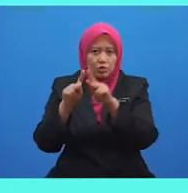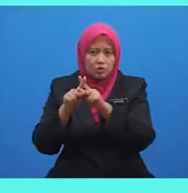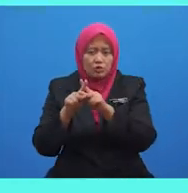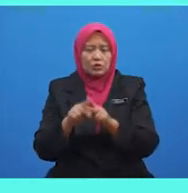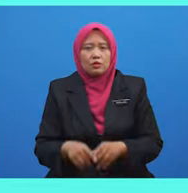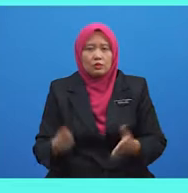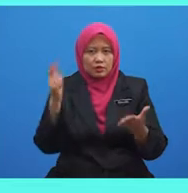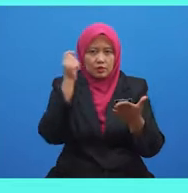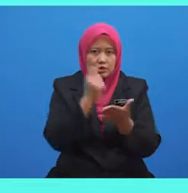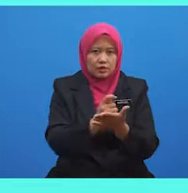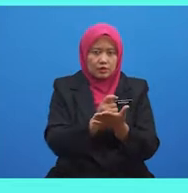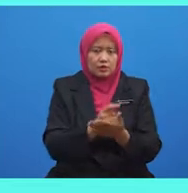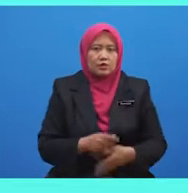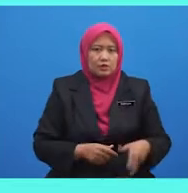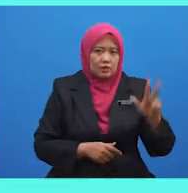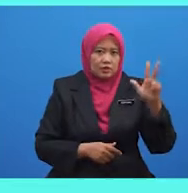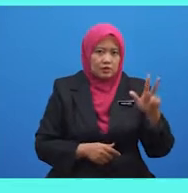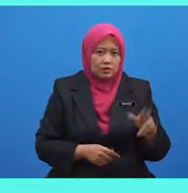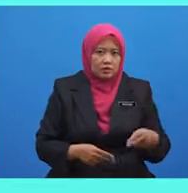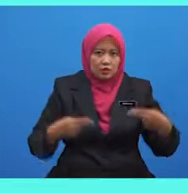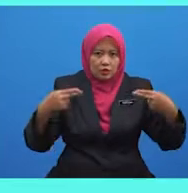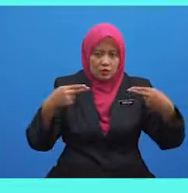hubungan persahabatan dengan Belanda.